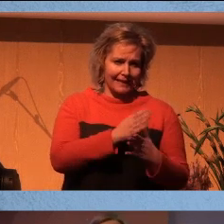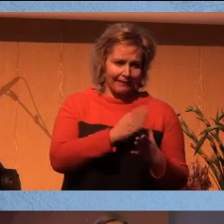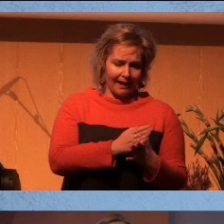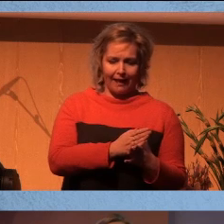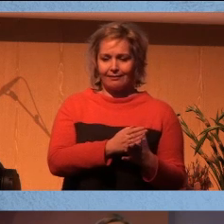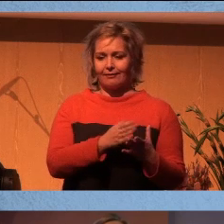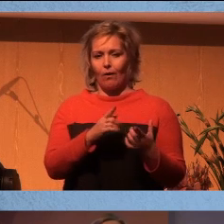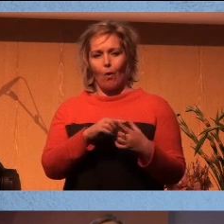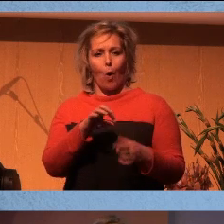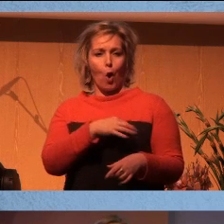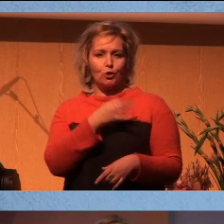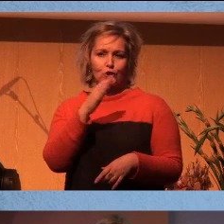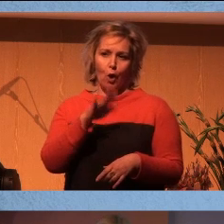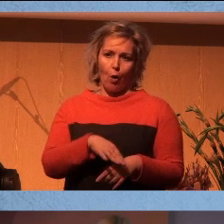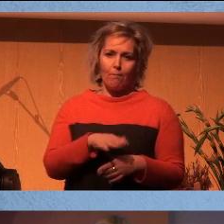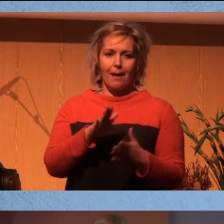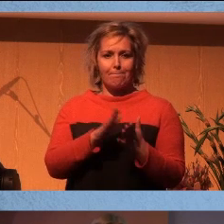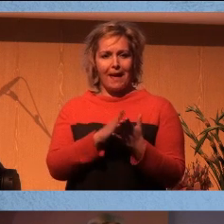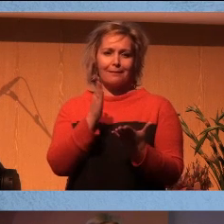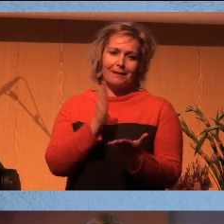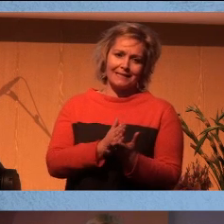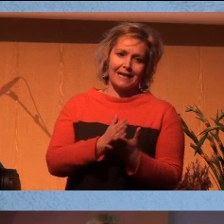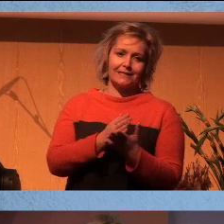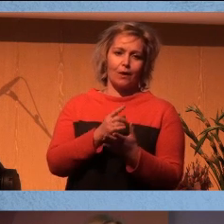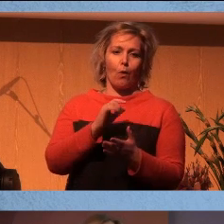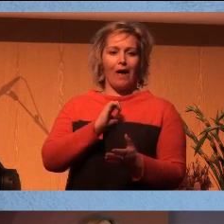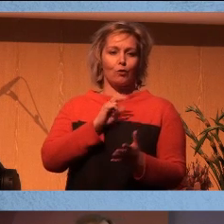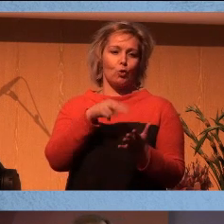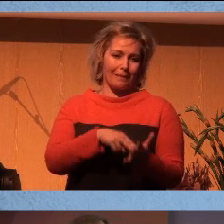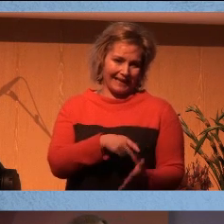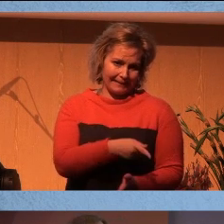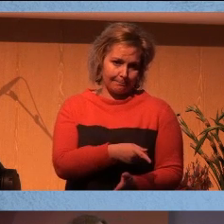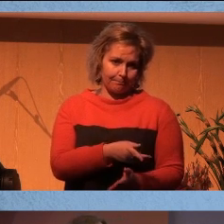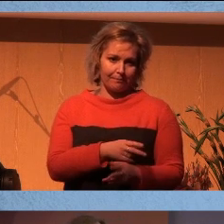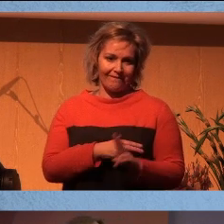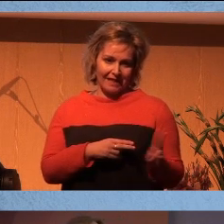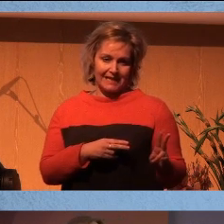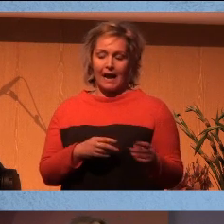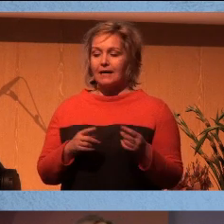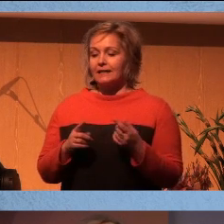og ønske om medbestemmelse og autonomi.